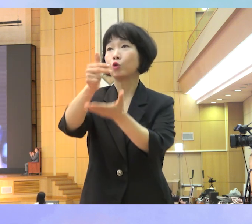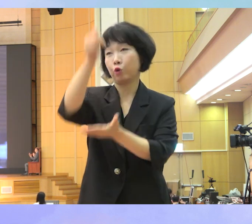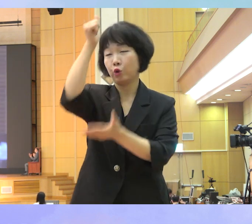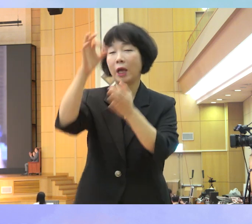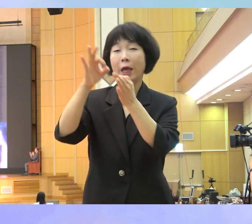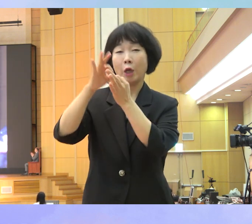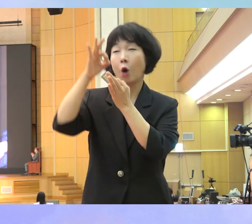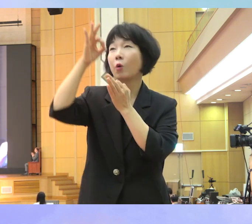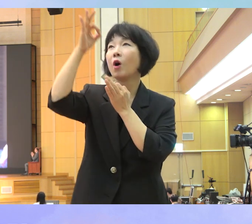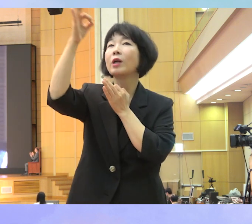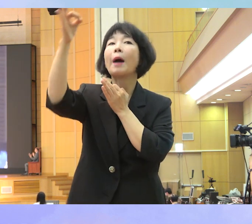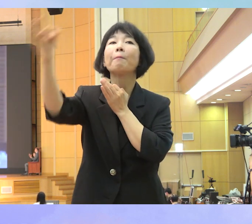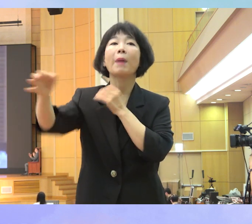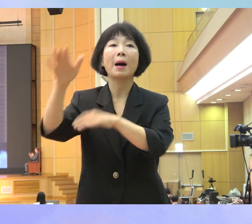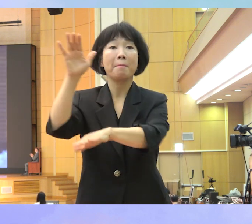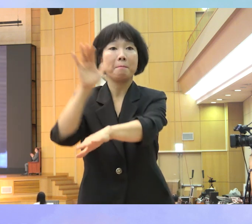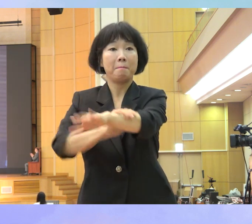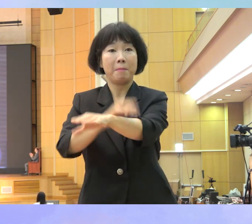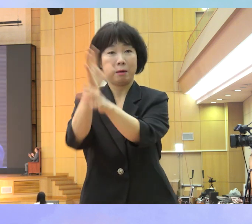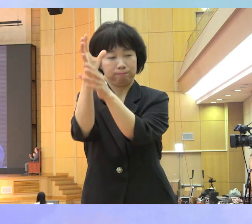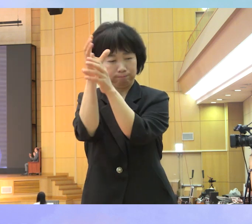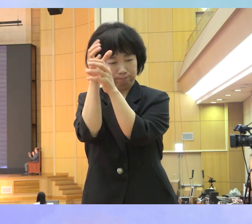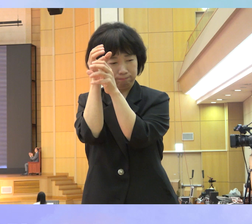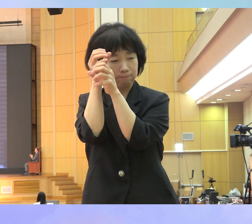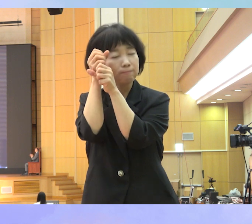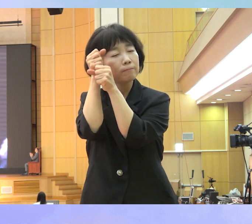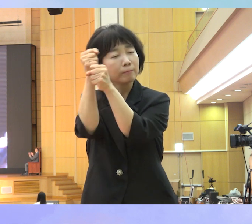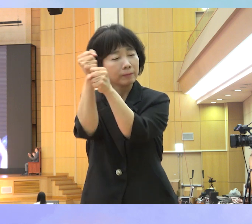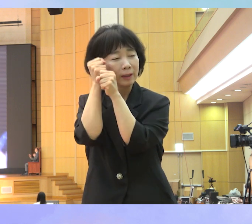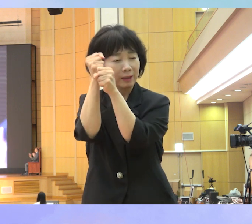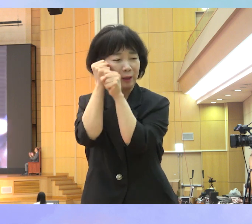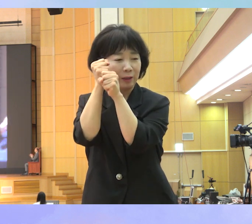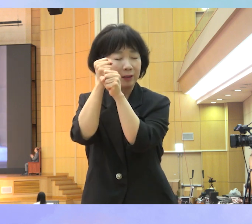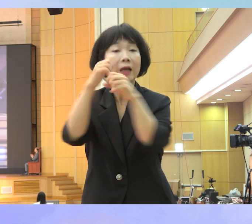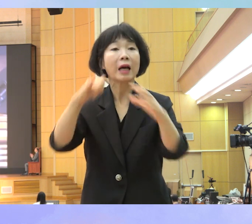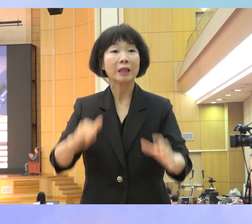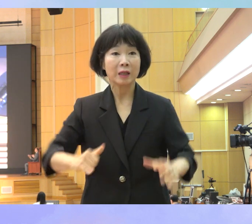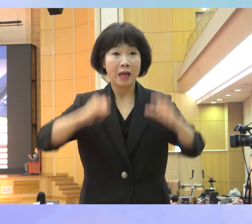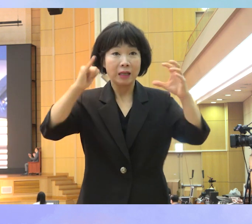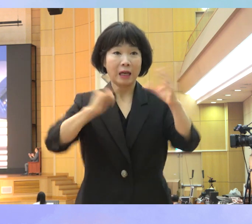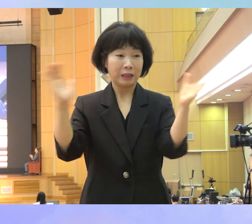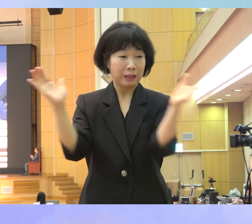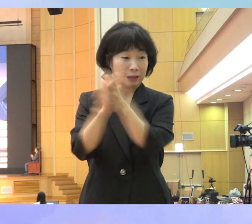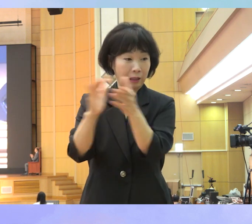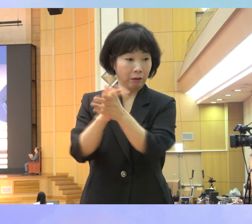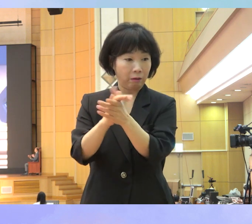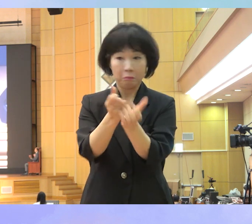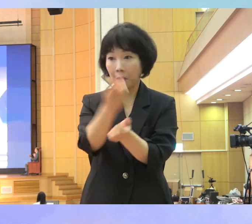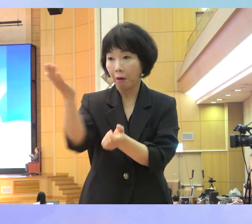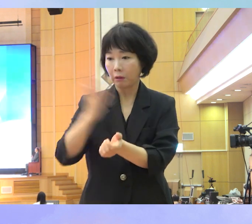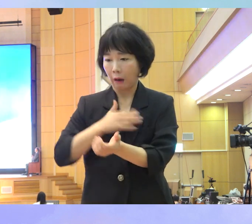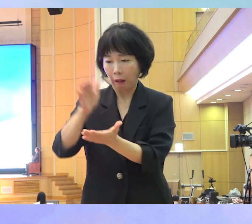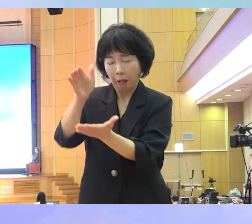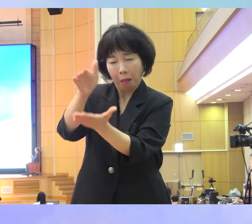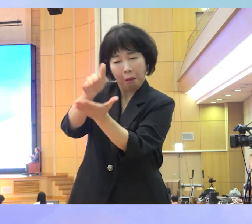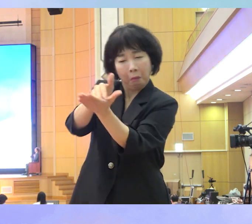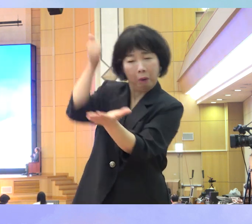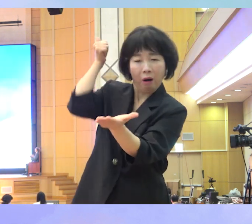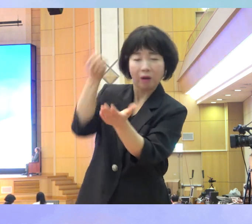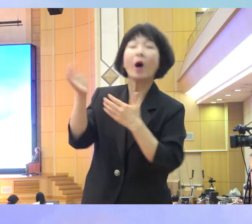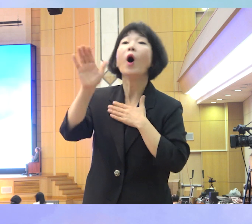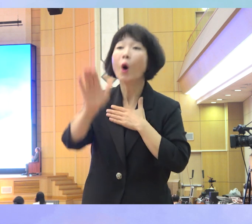다스리시는 주의 영원한 바르지에 세상 친구들